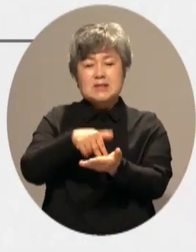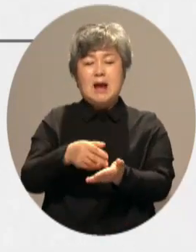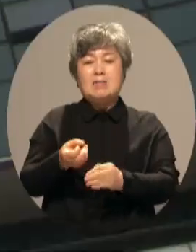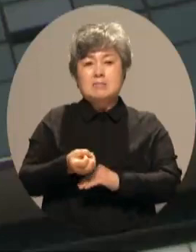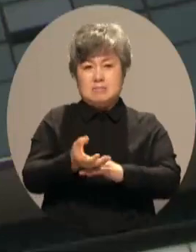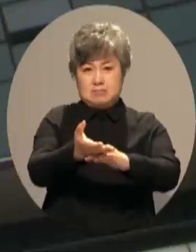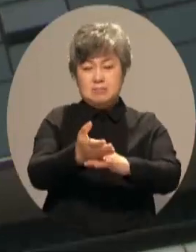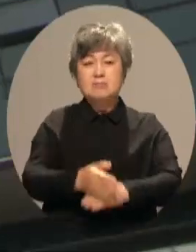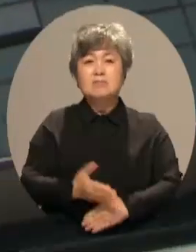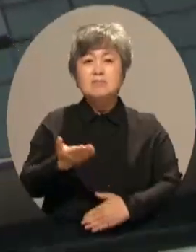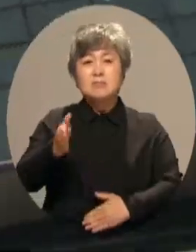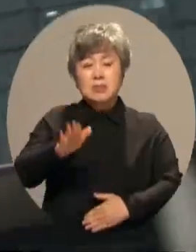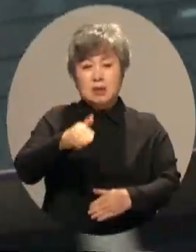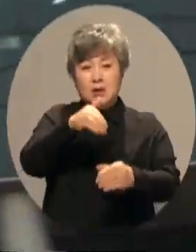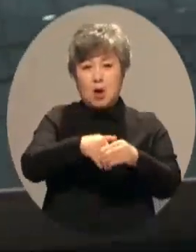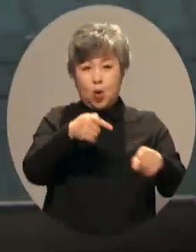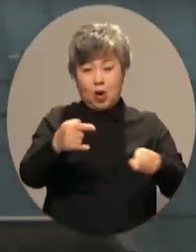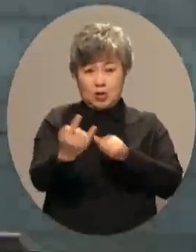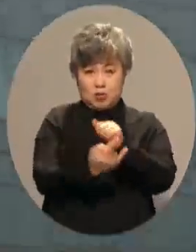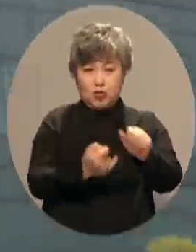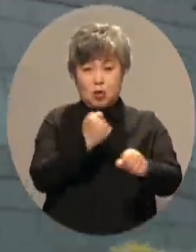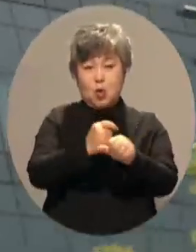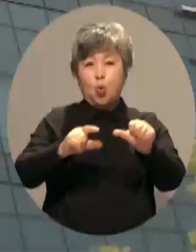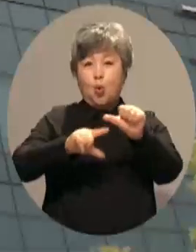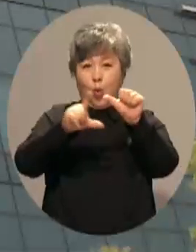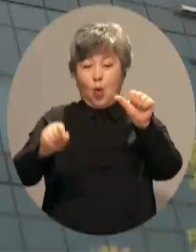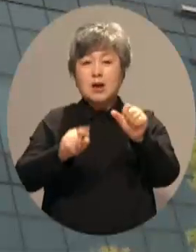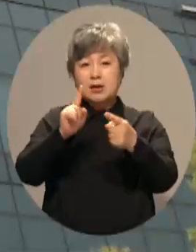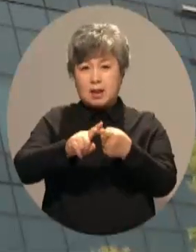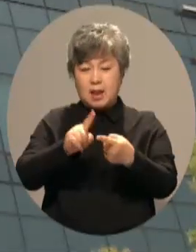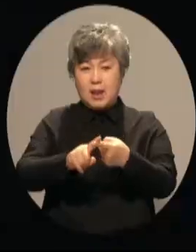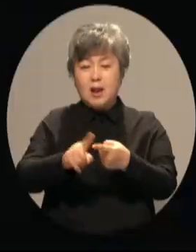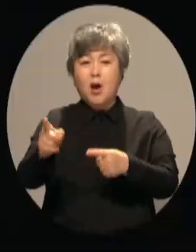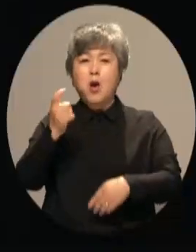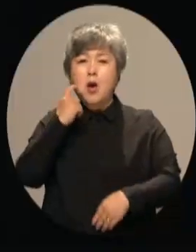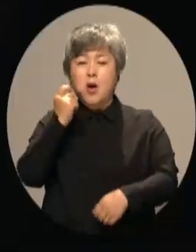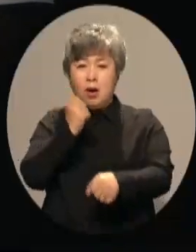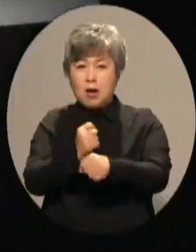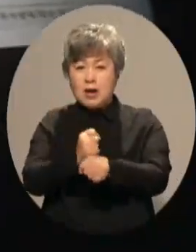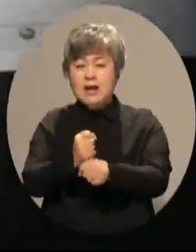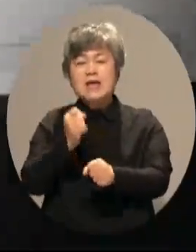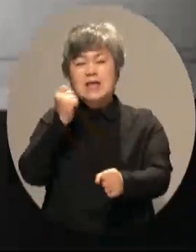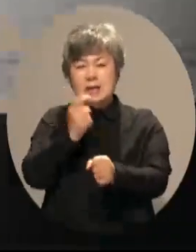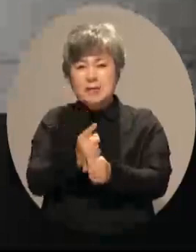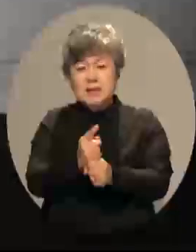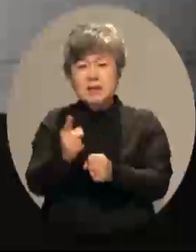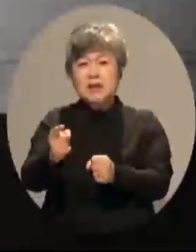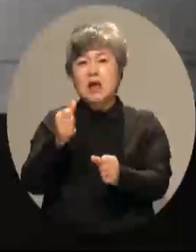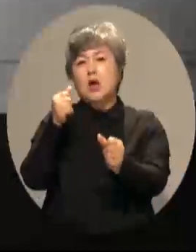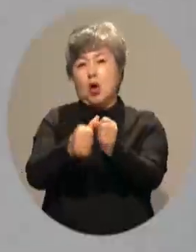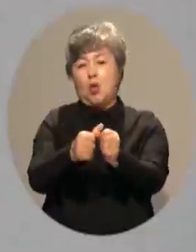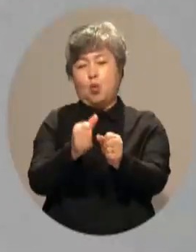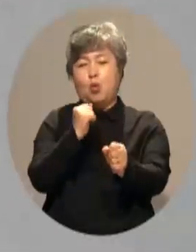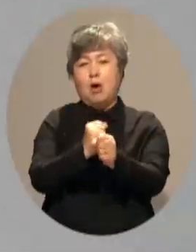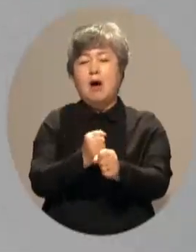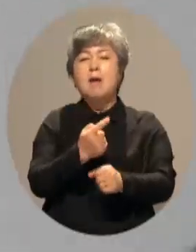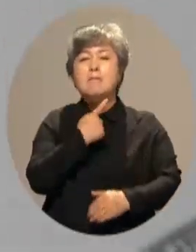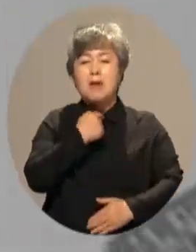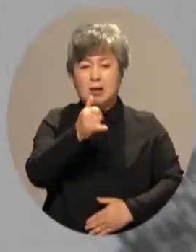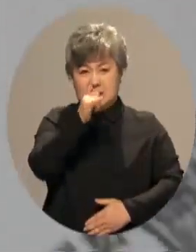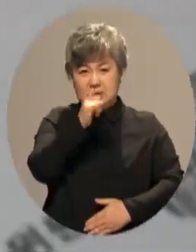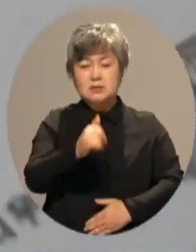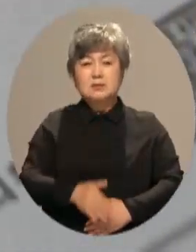왔습니다 한편 선관위는 지난 5월 허위 사실 유포와 관련해 최 시장을 이미 경고처분한 것으로 드러났습니다